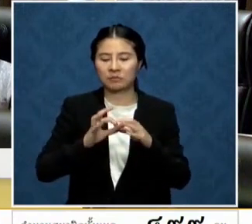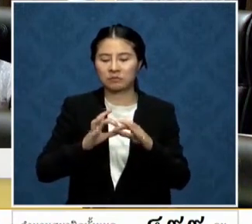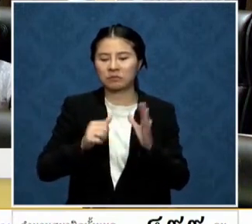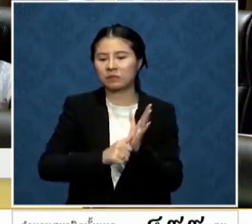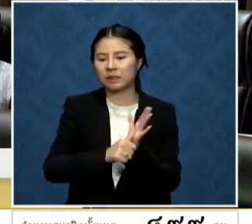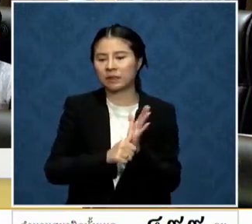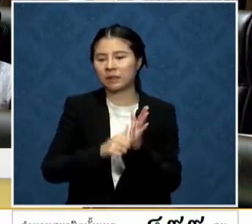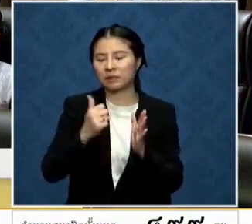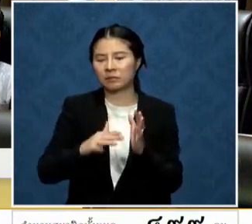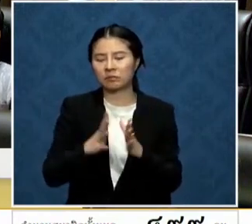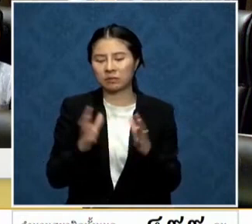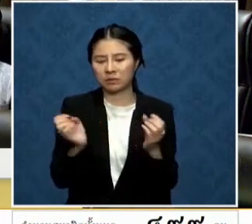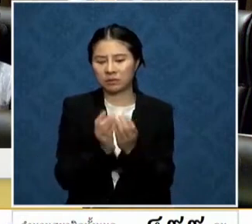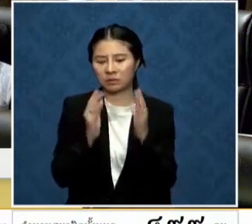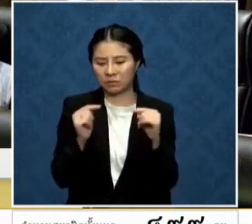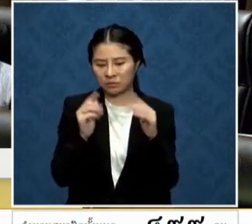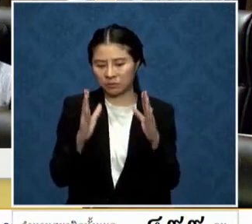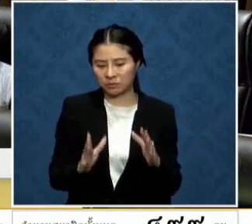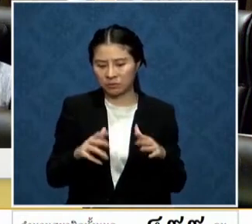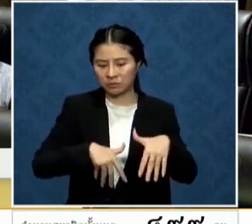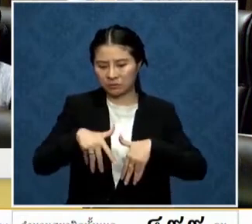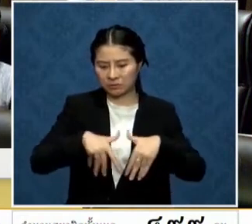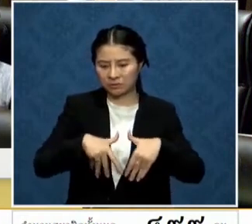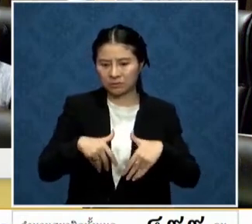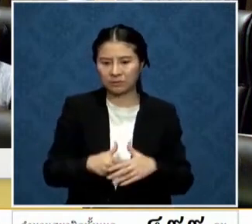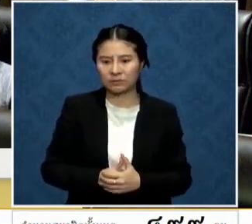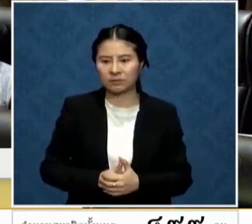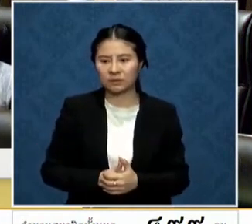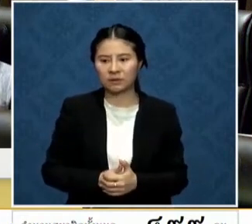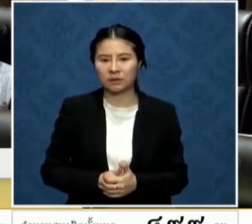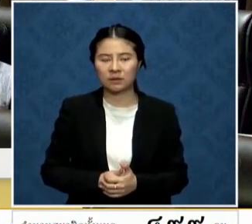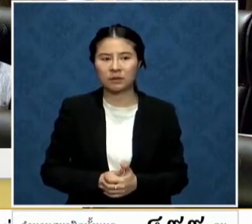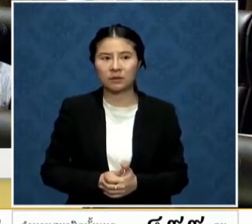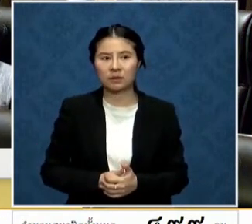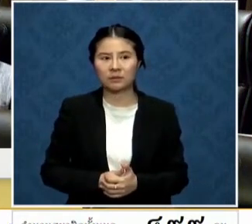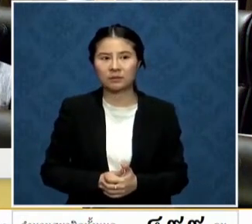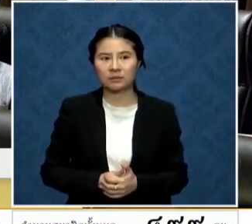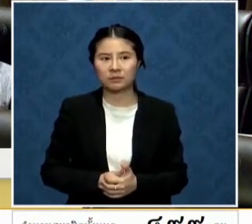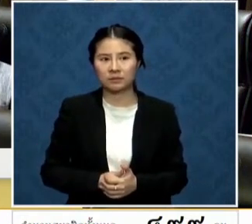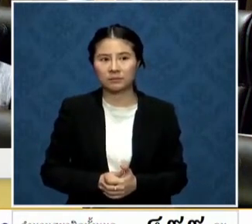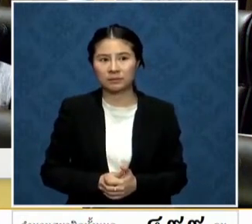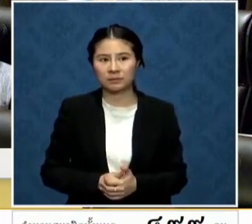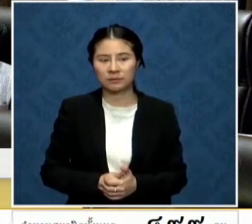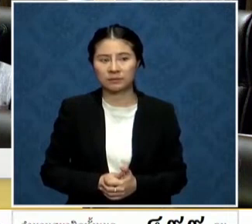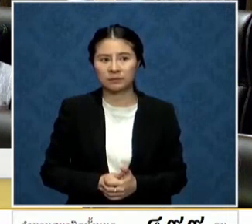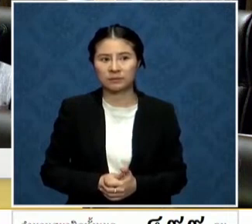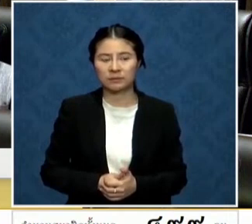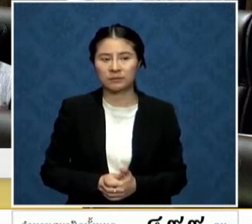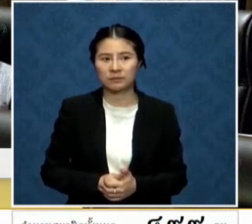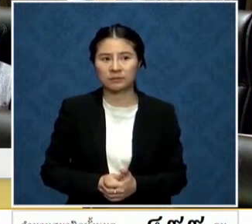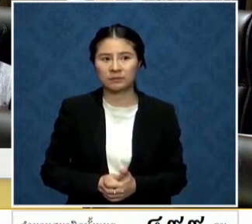ไขต่อให้มีความเดือดร้อนของพี่น้องประชาชนในชุมชนต่างๆในหลายๆพื้นที่ของประเทศดังที่เพื่อนสมาชิกกล่าวไว้เป็นตัว